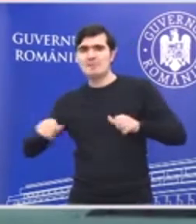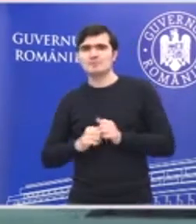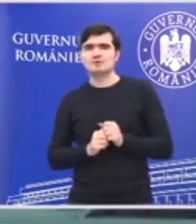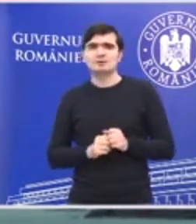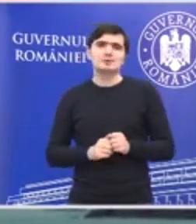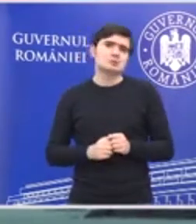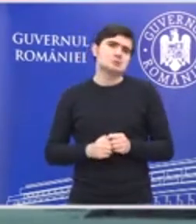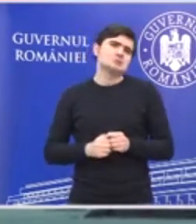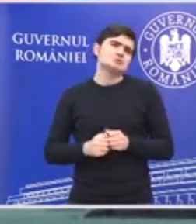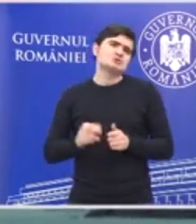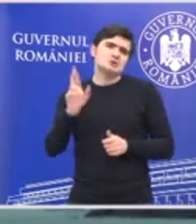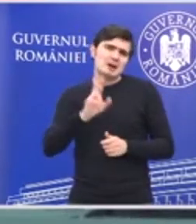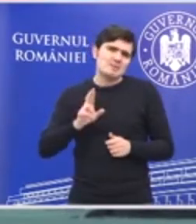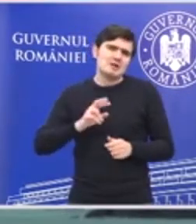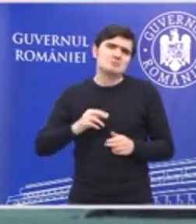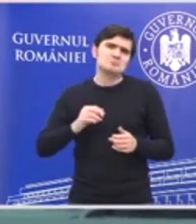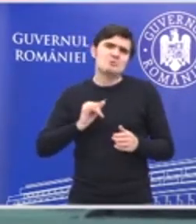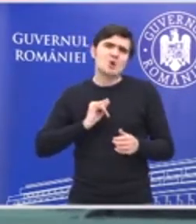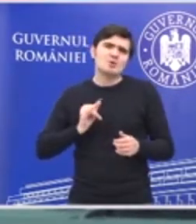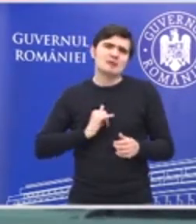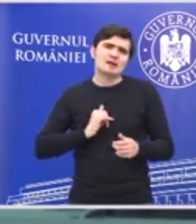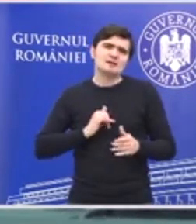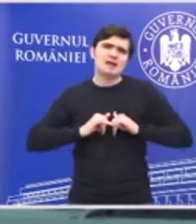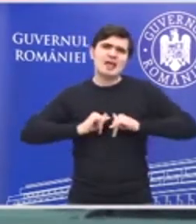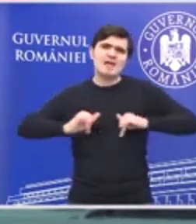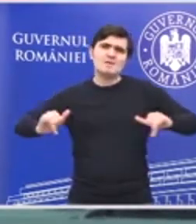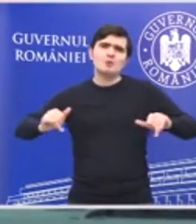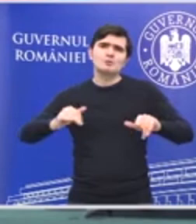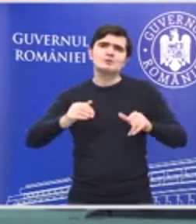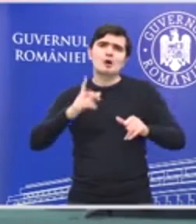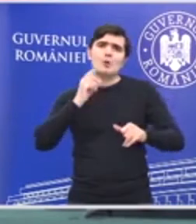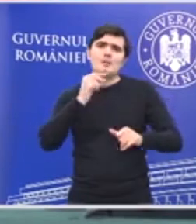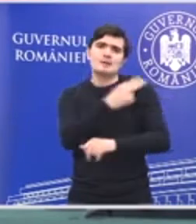de cazuri și evoluția internărilor și așa mai departe.